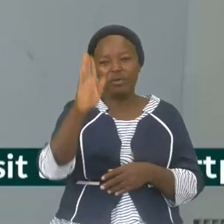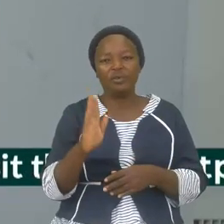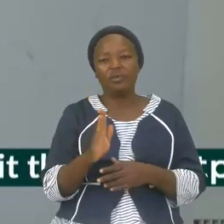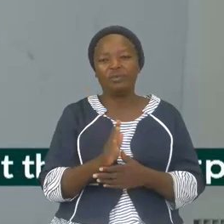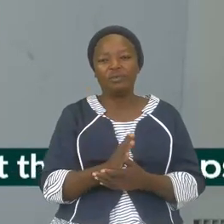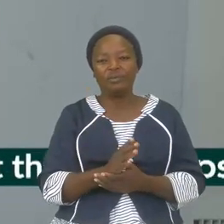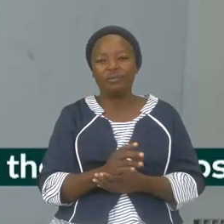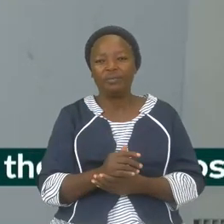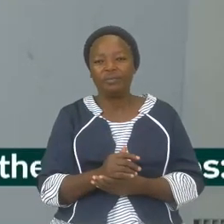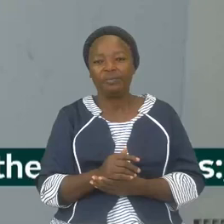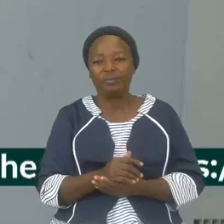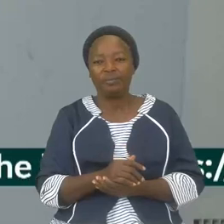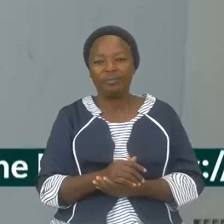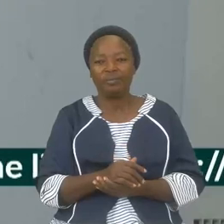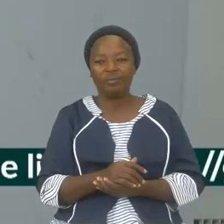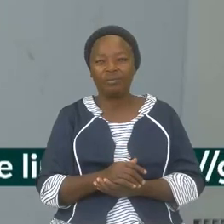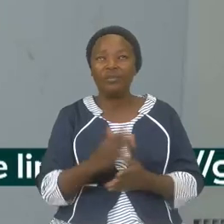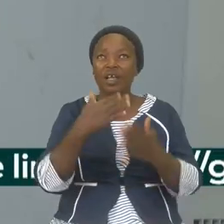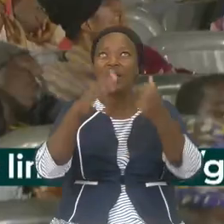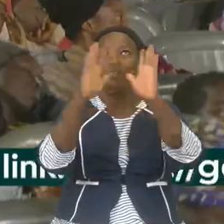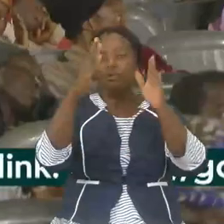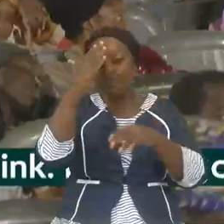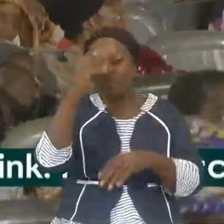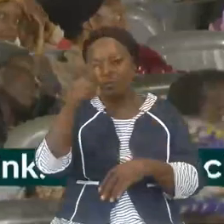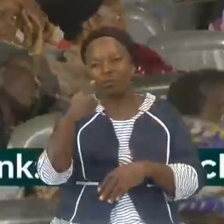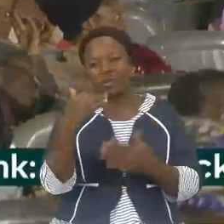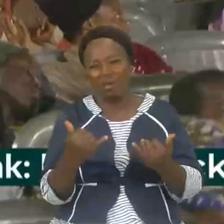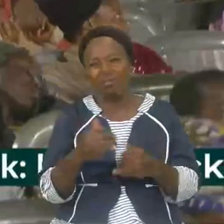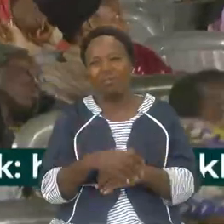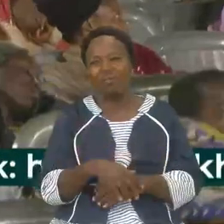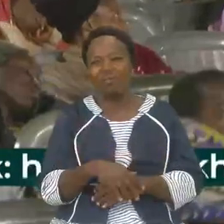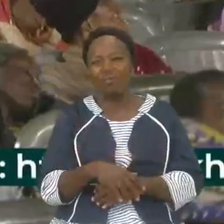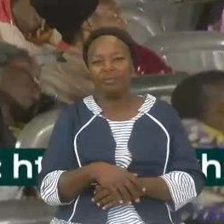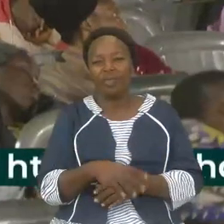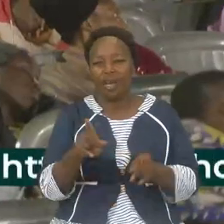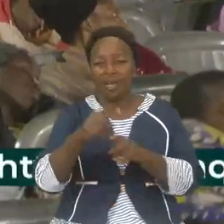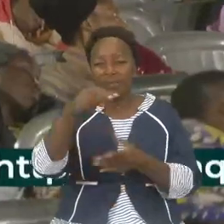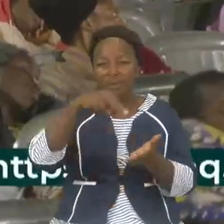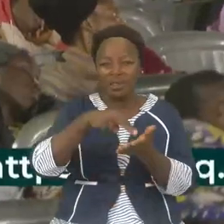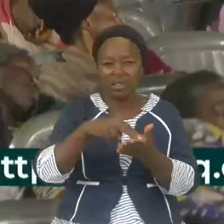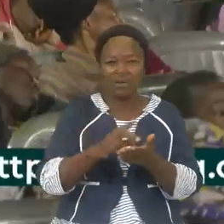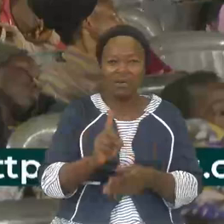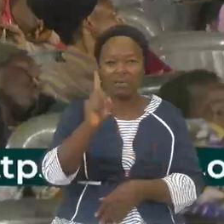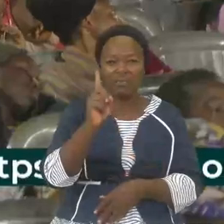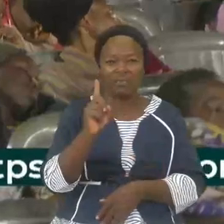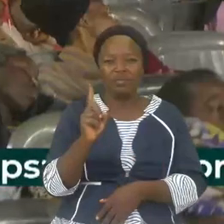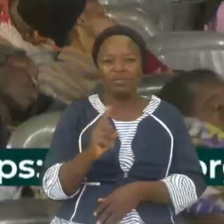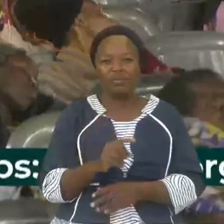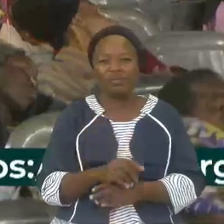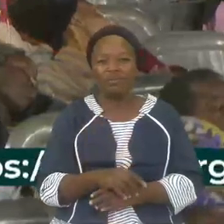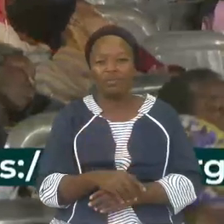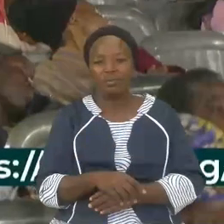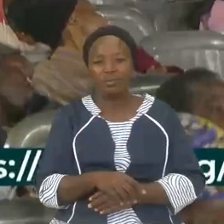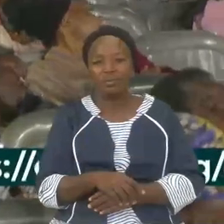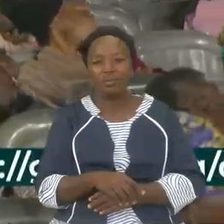Dieu. Le ciel vous connaît maintenant. comme vous vous tenez debout,